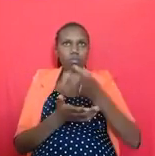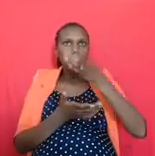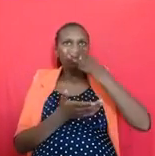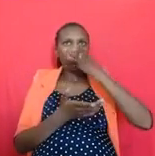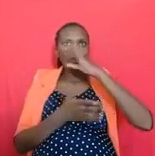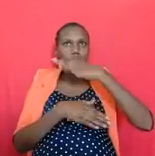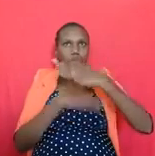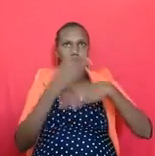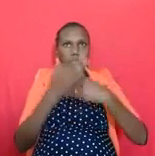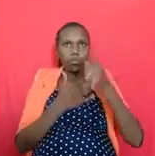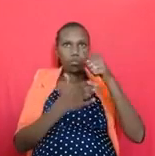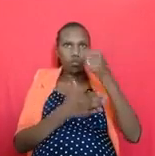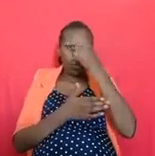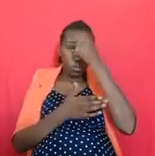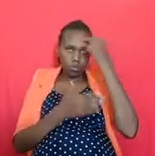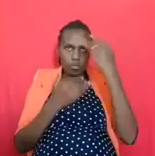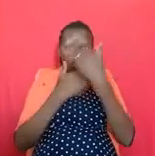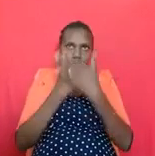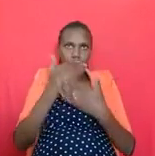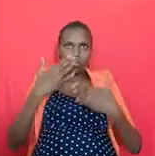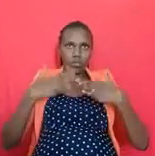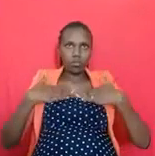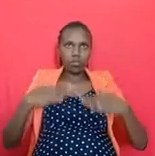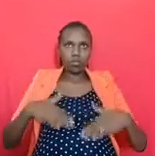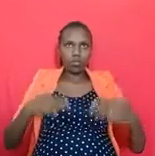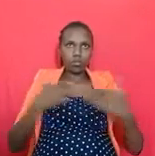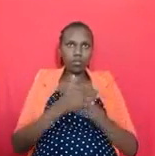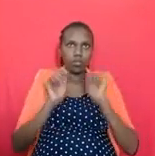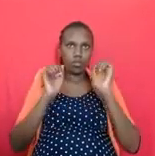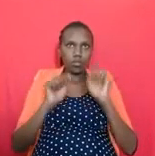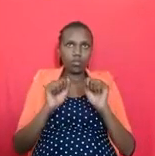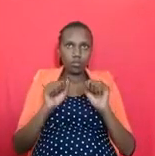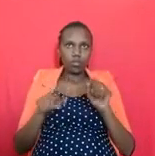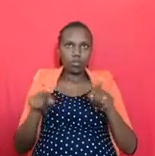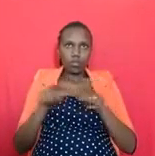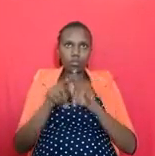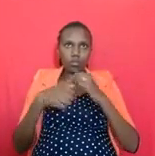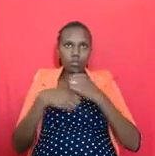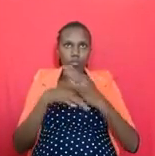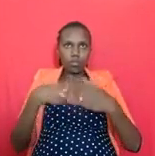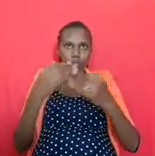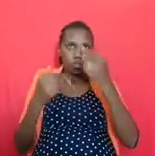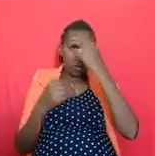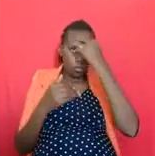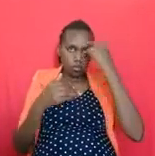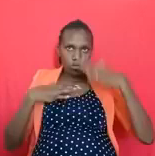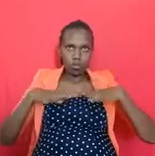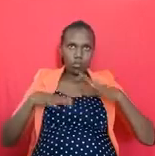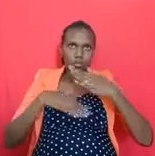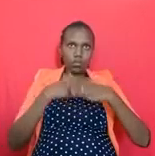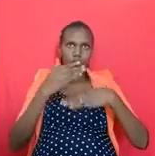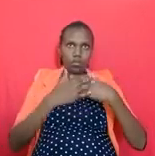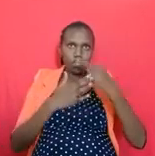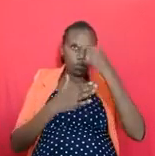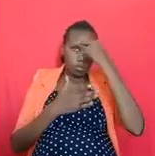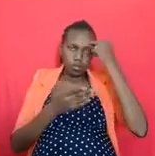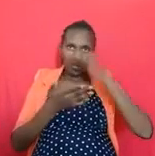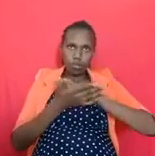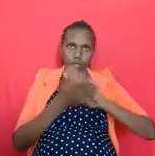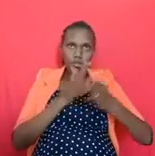nyuanira inyuothe giki ni undu ino nio thakame yakwa ya kirikaniro kieru iria itirwo ni undu wanyu na ni undu wa andu aingi ni undu wa kweherwo